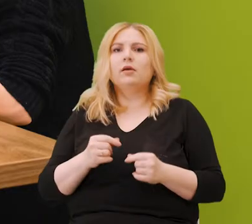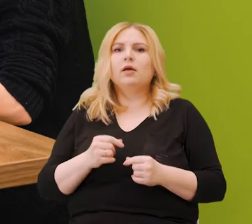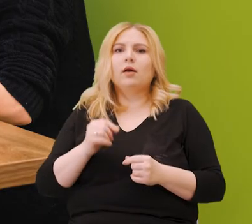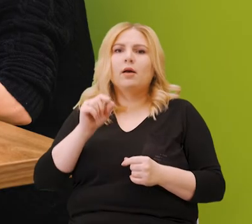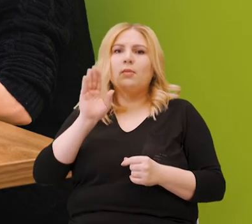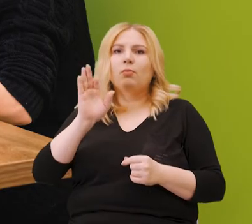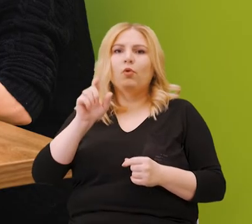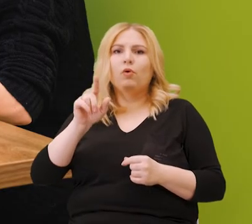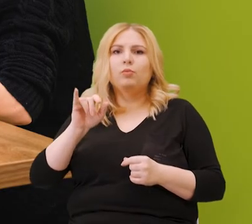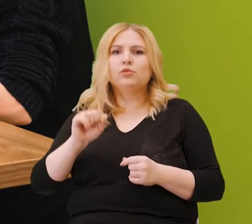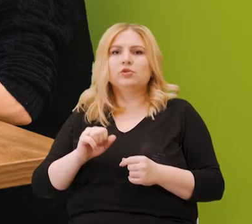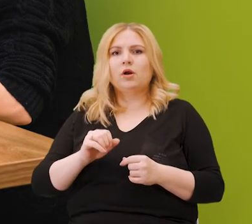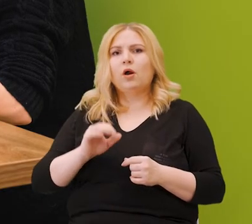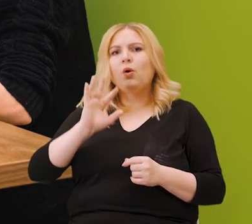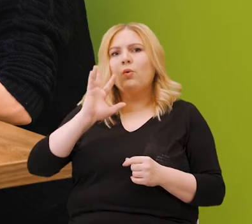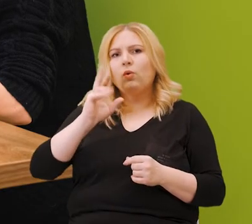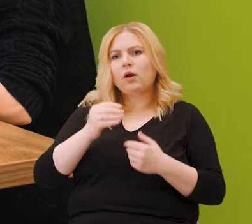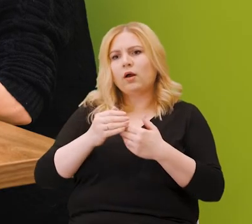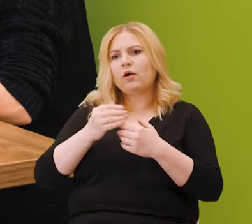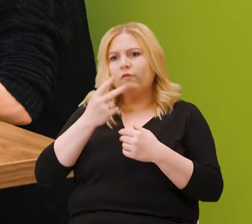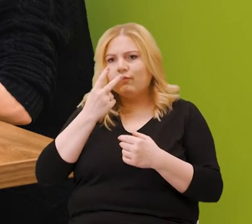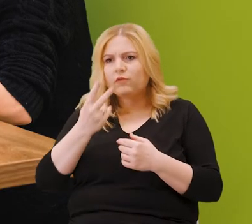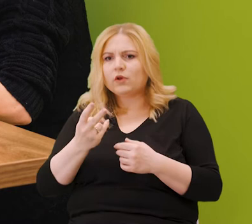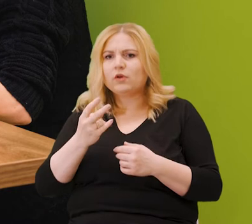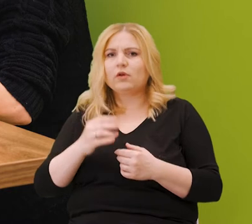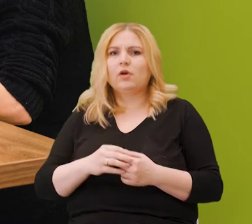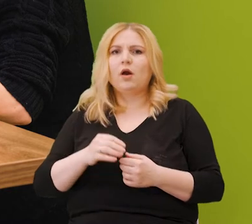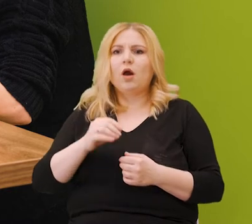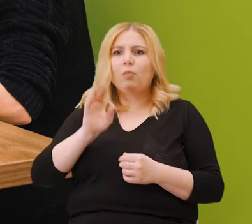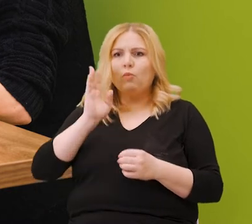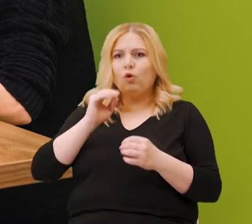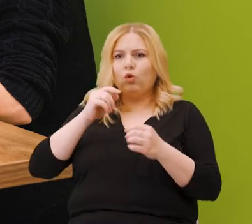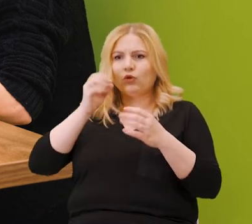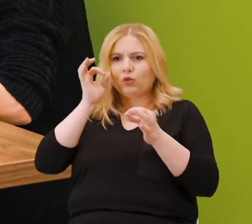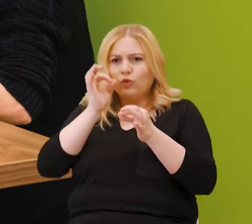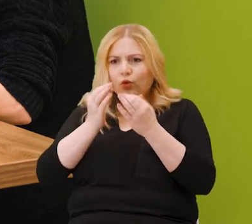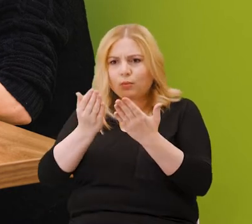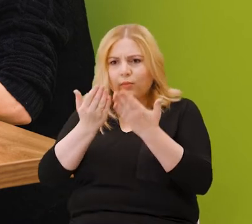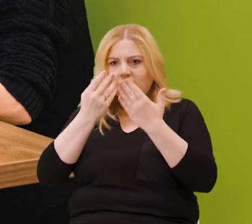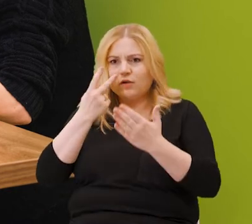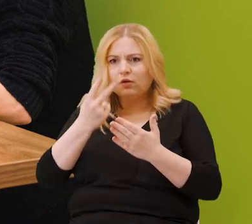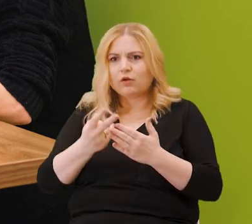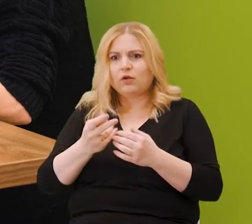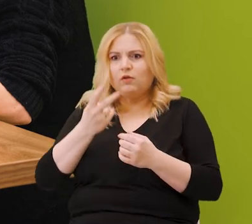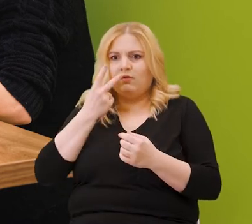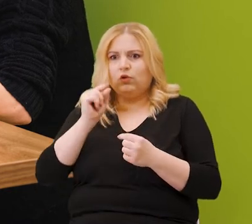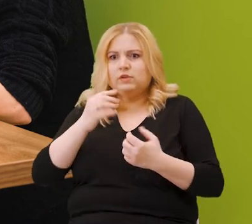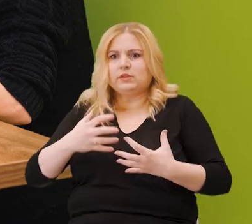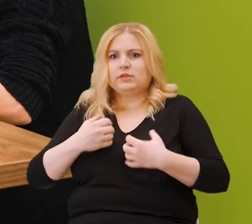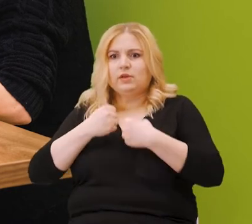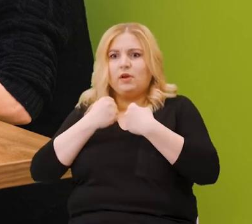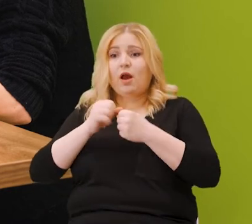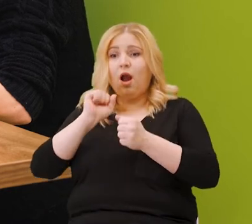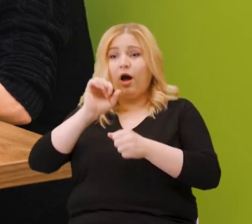w pięknych, czystych kolorach, na pierwszy rzut oka wyglądały uroczo. Na drugi rzut oka budziły nieokreśloną